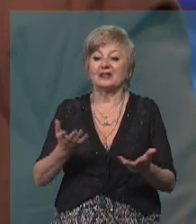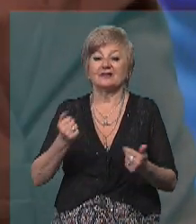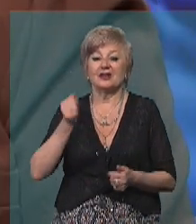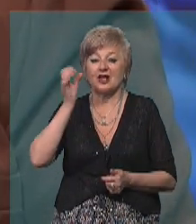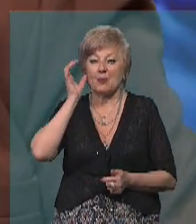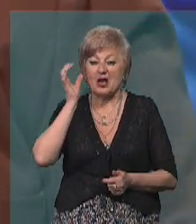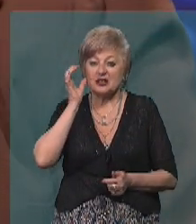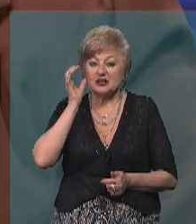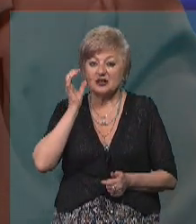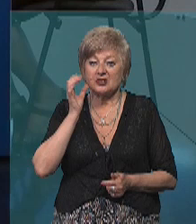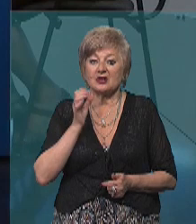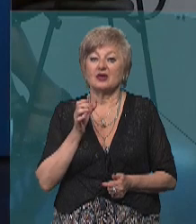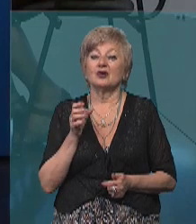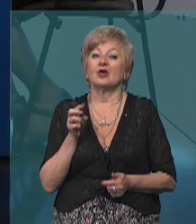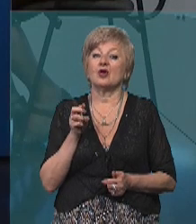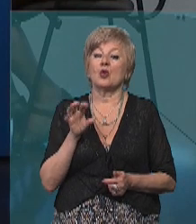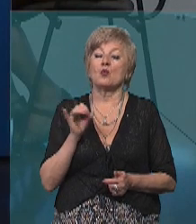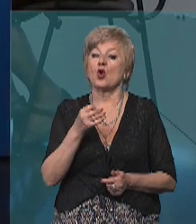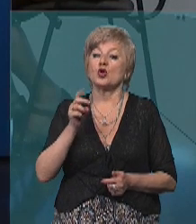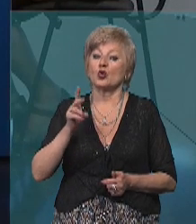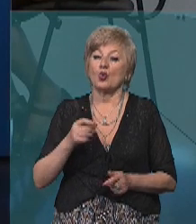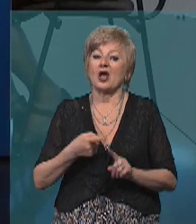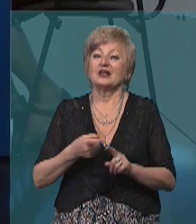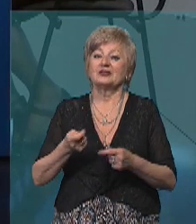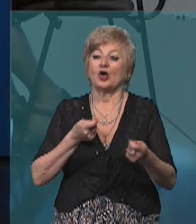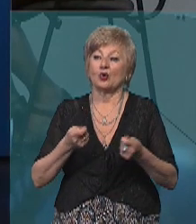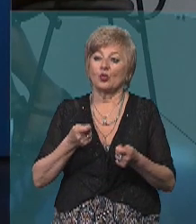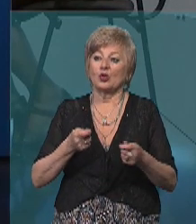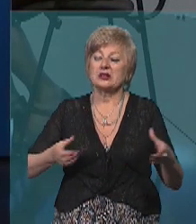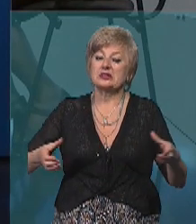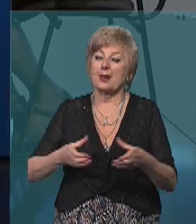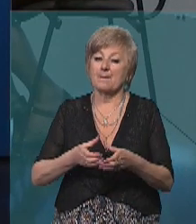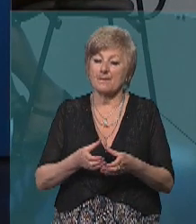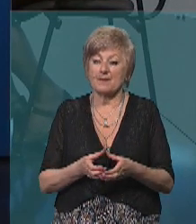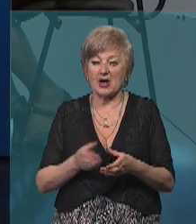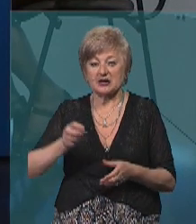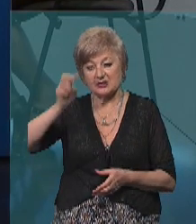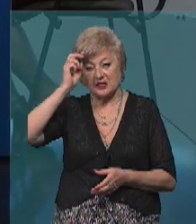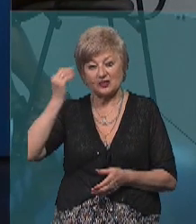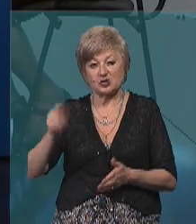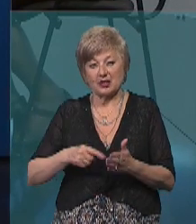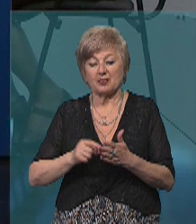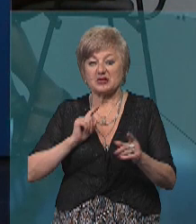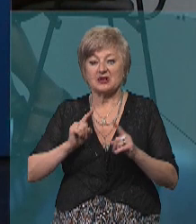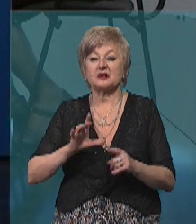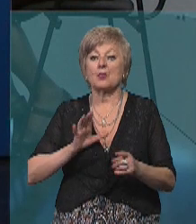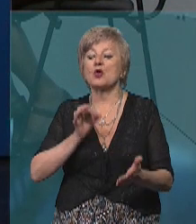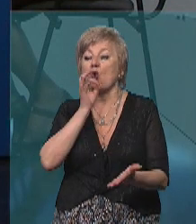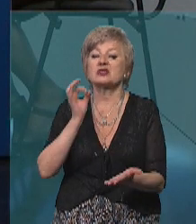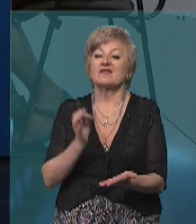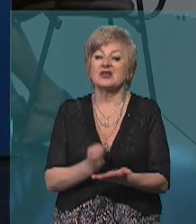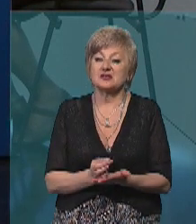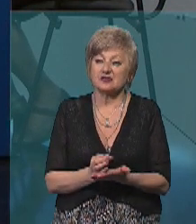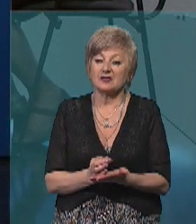послухаємо пані Зінаїду Бойко, це керівниця апарату Запорізької обласної державної адміністрації, яка була